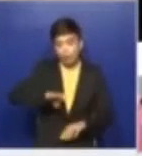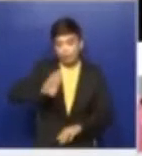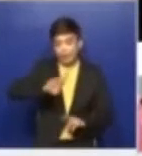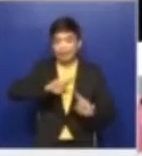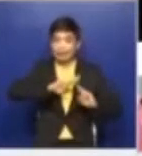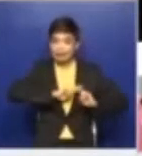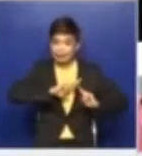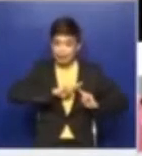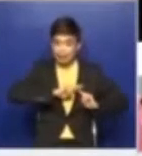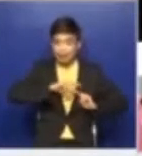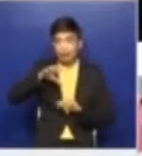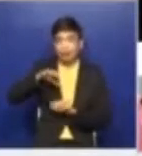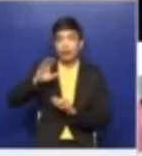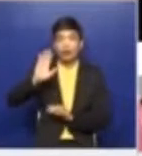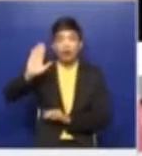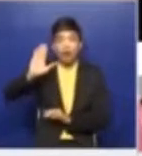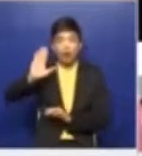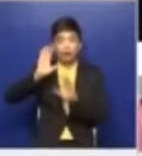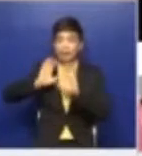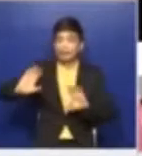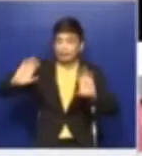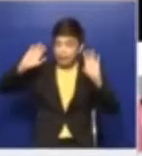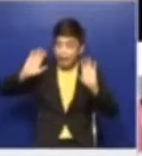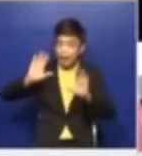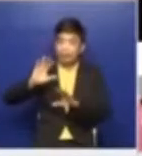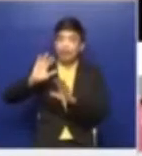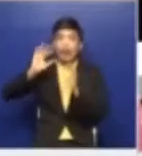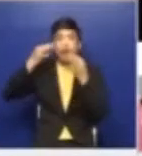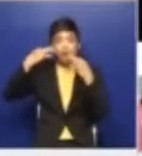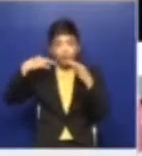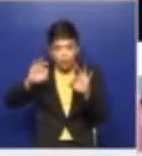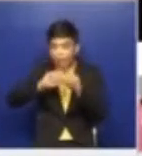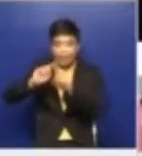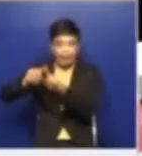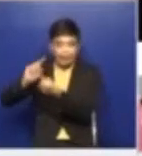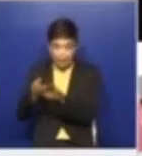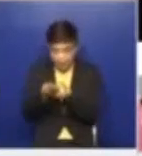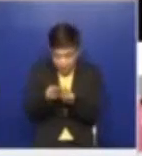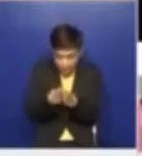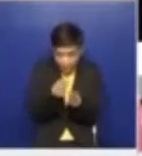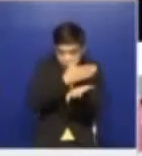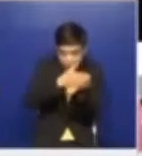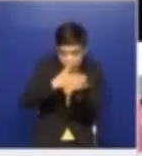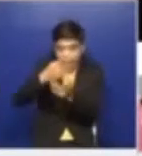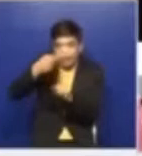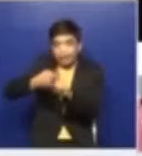ที่เป็นสาธารณะและเป็นส่วนบุคคลที่ดินแบ่งขายให้เช่